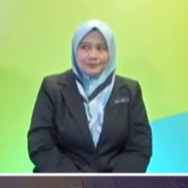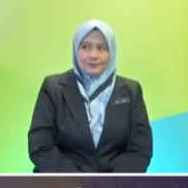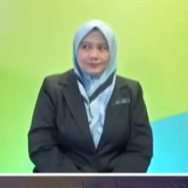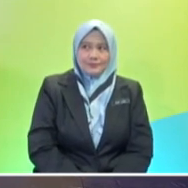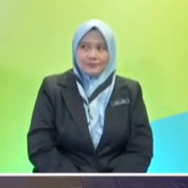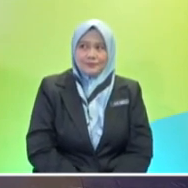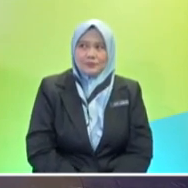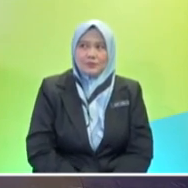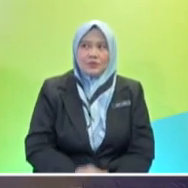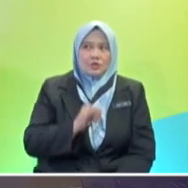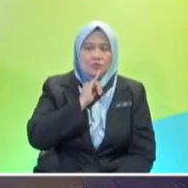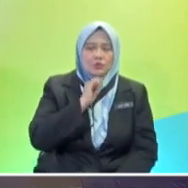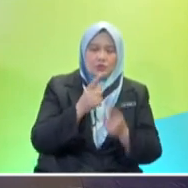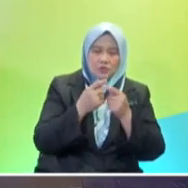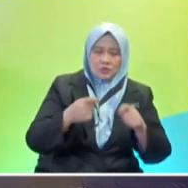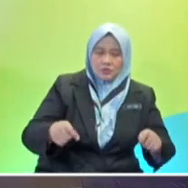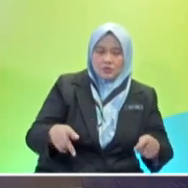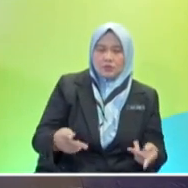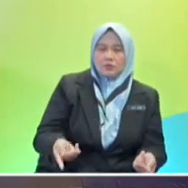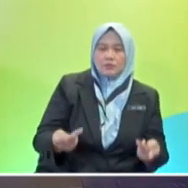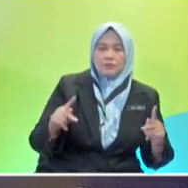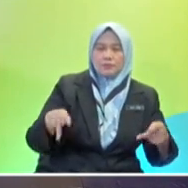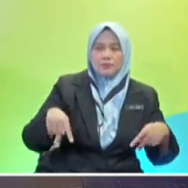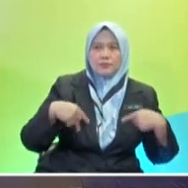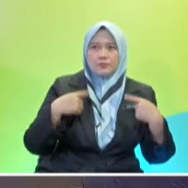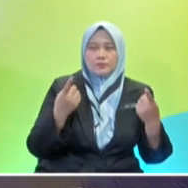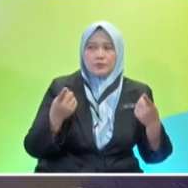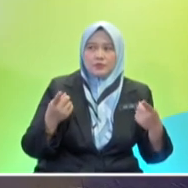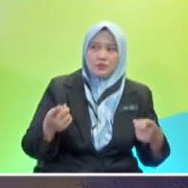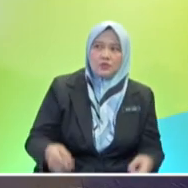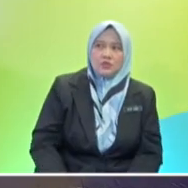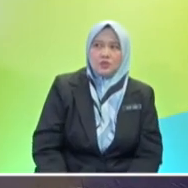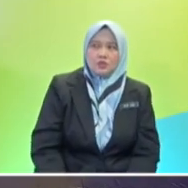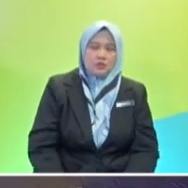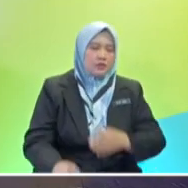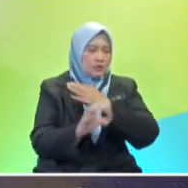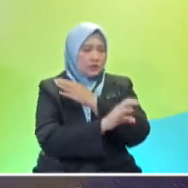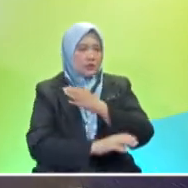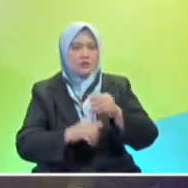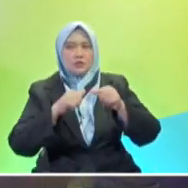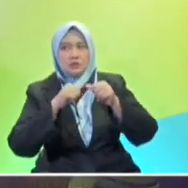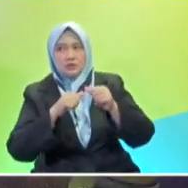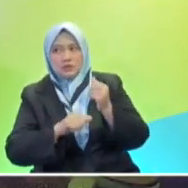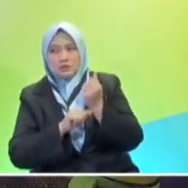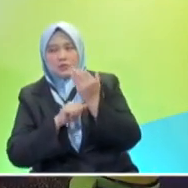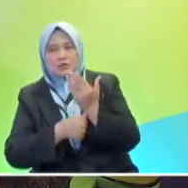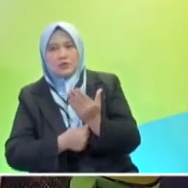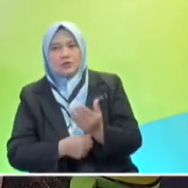Ibu telah pulang ke negeri abadi. Dapur kecil berubah mengikut zaman.